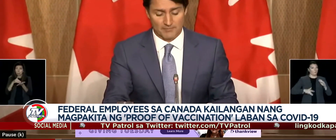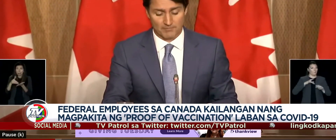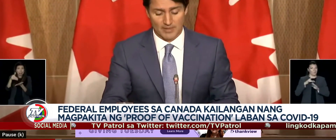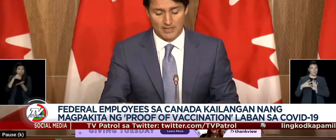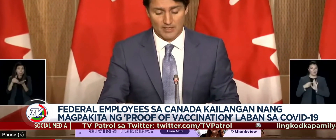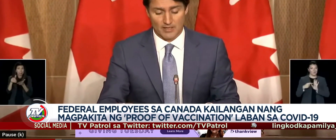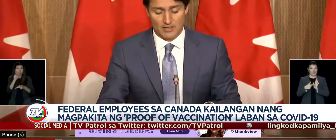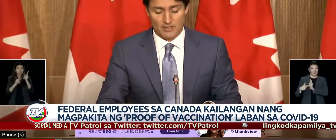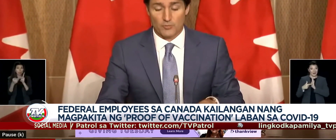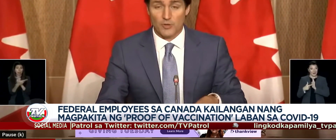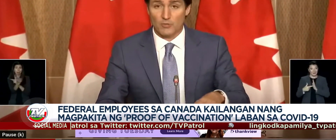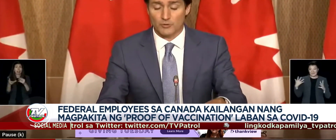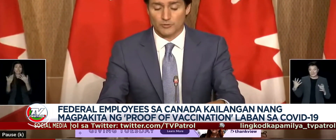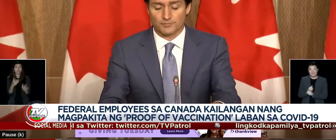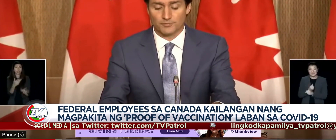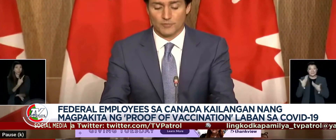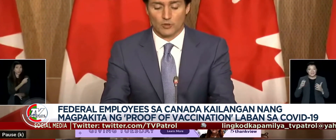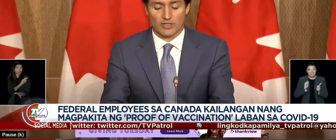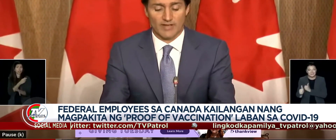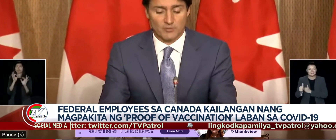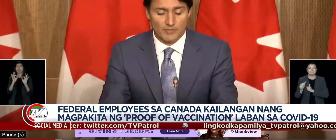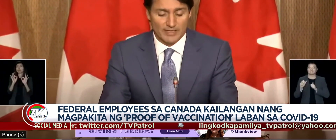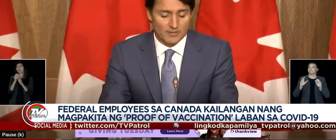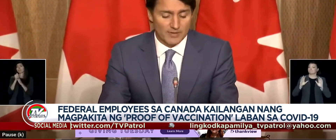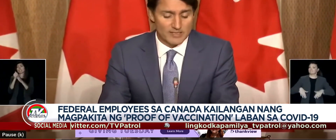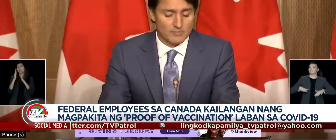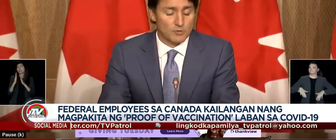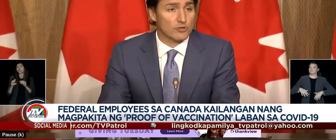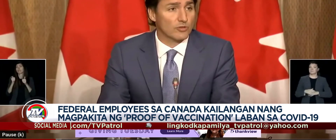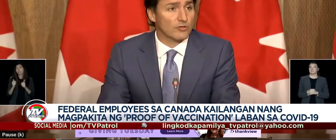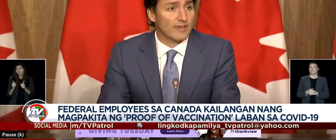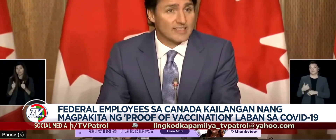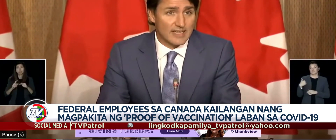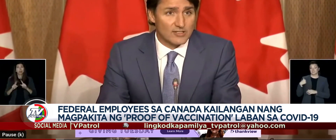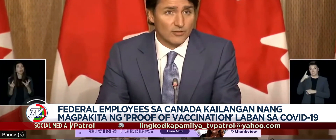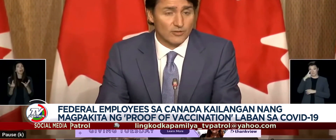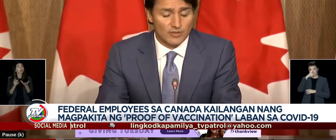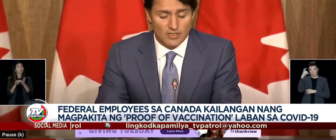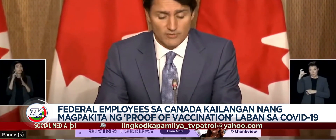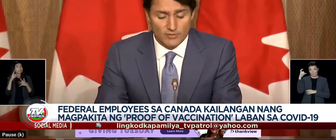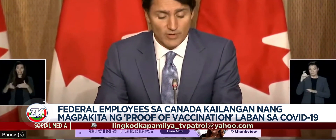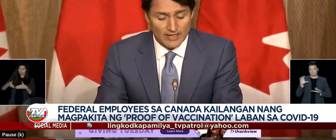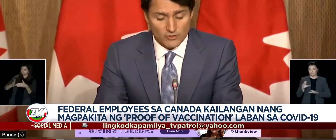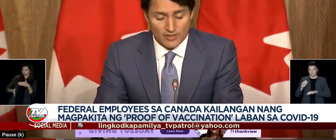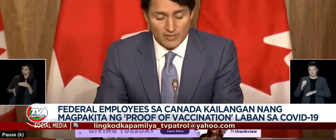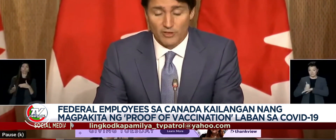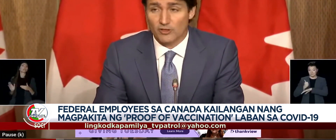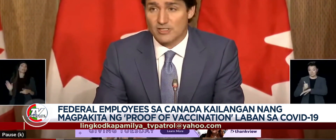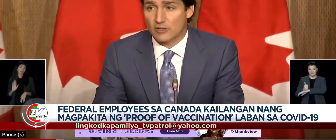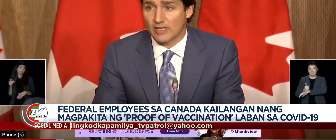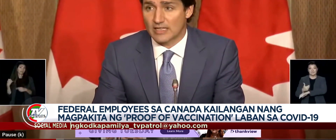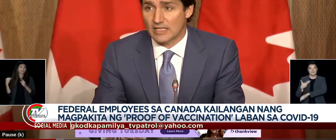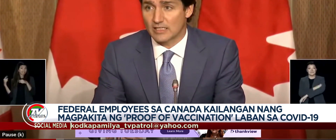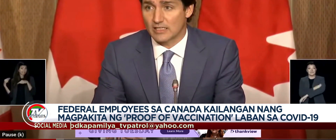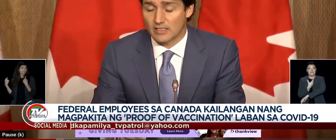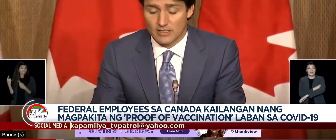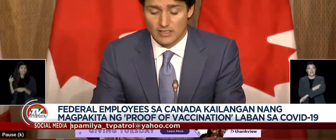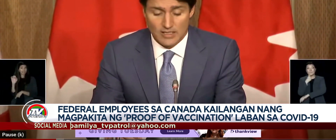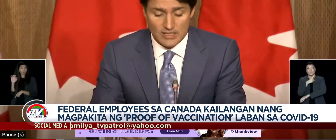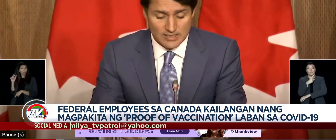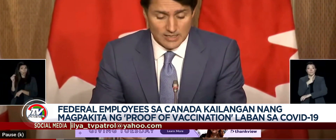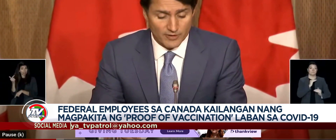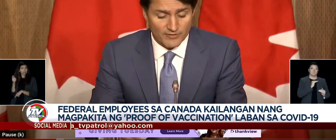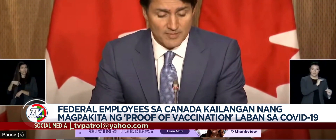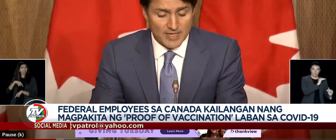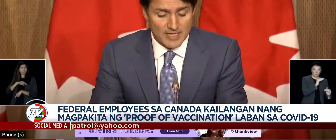Sa kanyang unang COVID-19 briefing mula nang ma-re-elect, inilatag ni Canadian Prime Minister Justin Trudeau ang vaccine mandate para